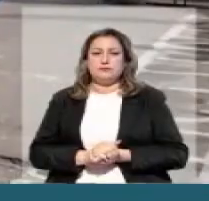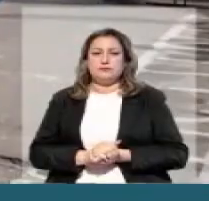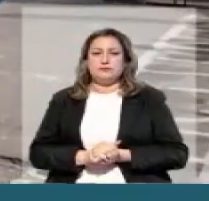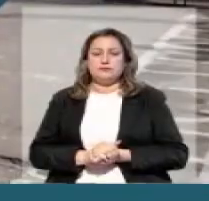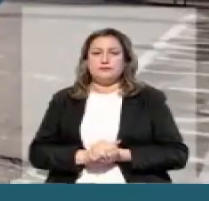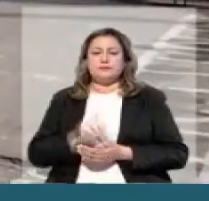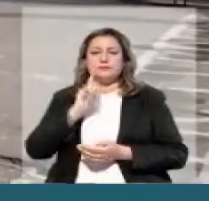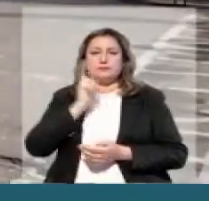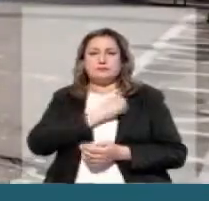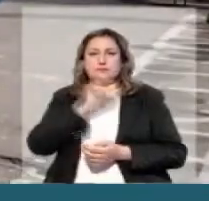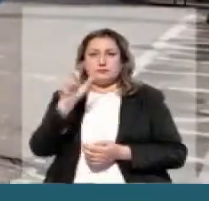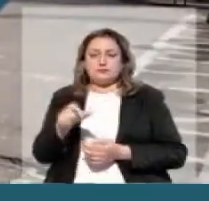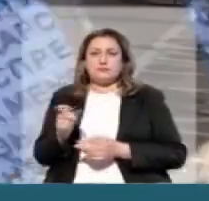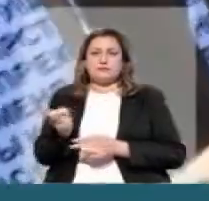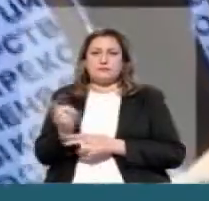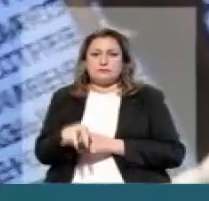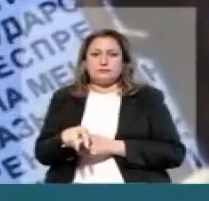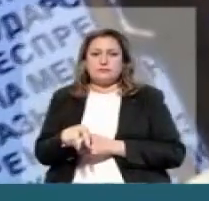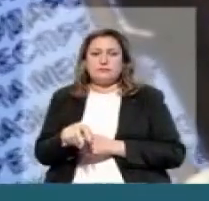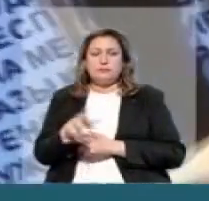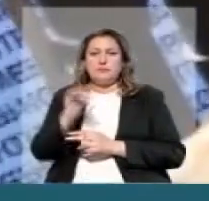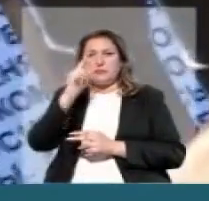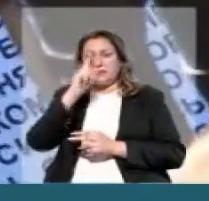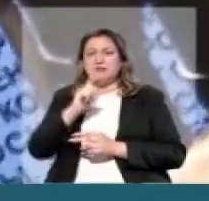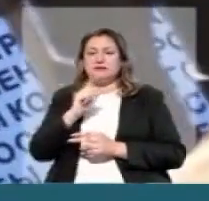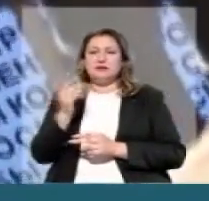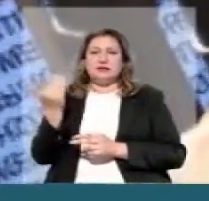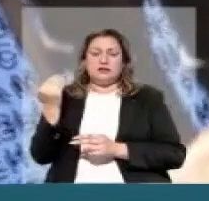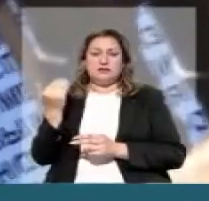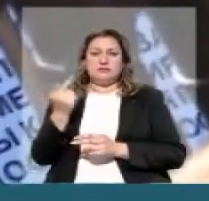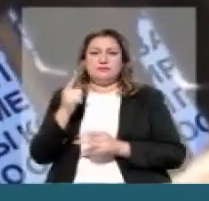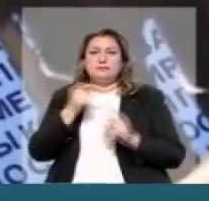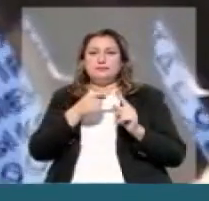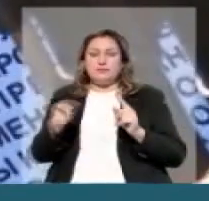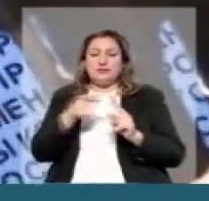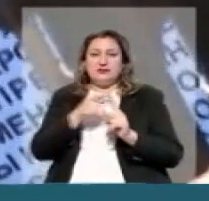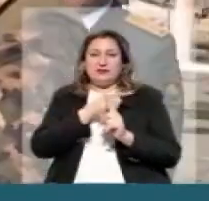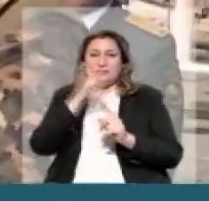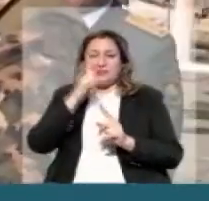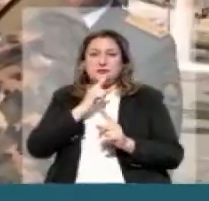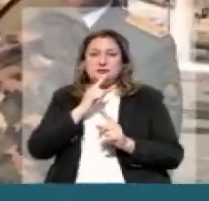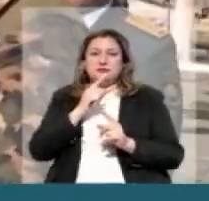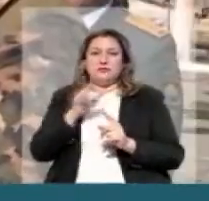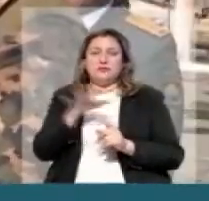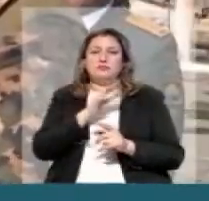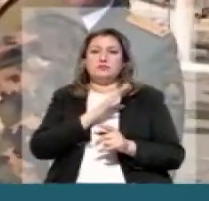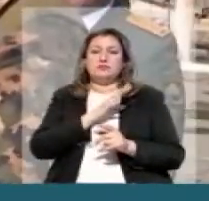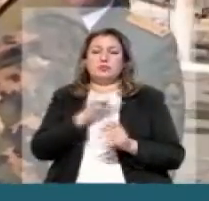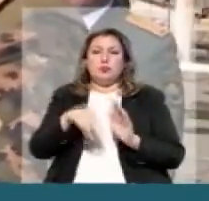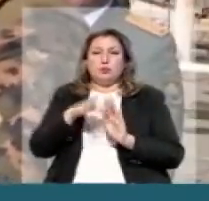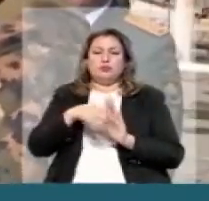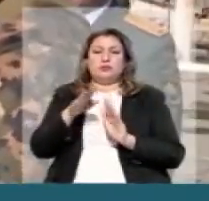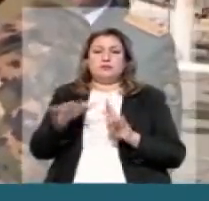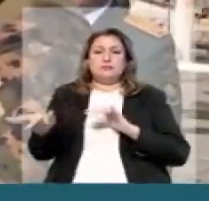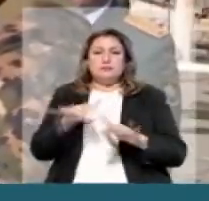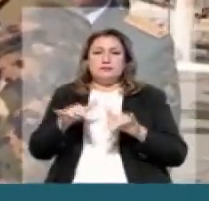әскер сапына осыдан бір ай бұрын келген. Осынау аралықта жауынгерлер әскери өмірдің қырсын жетік меңгере қоймаса да теориялық жүзінде